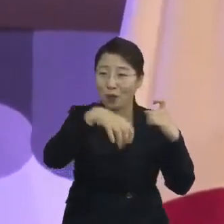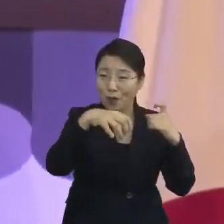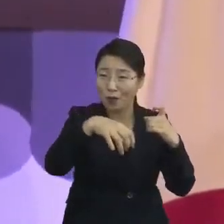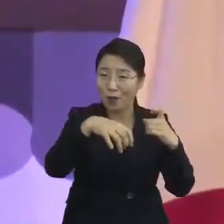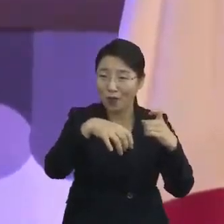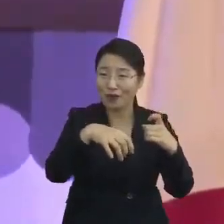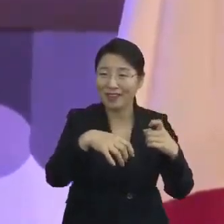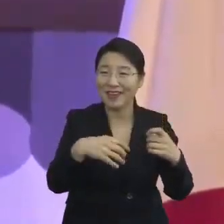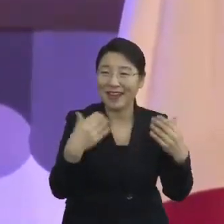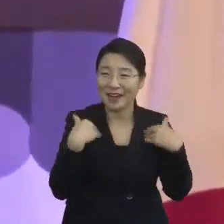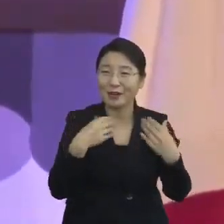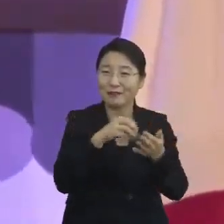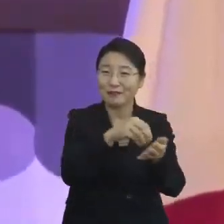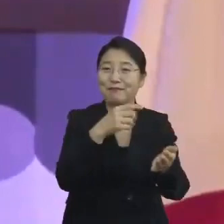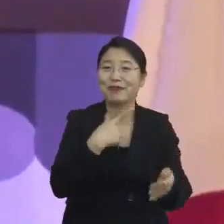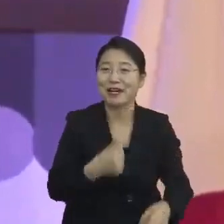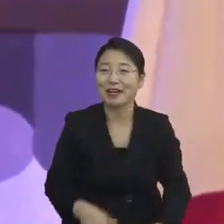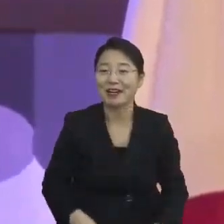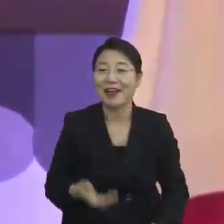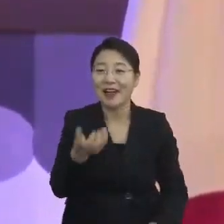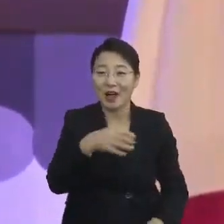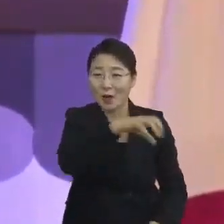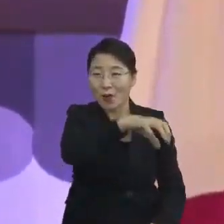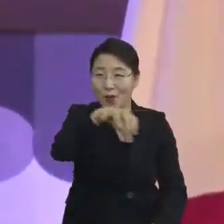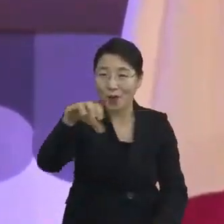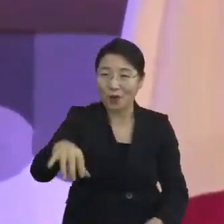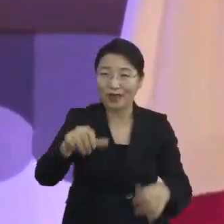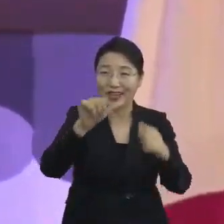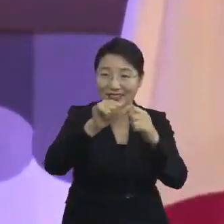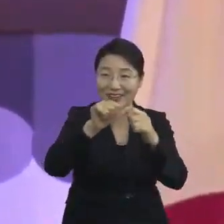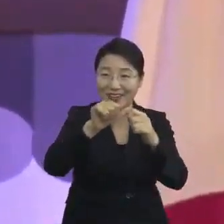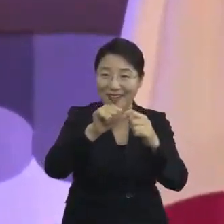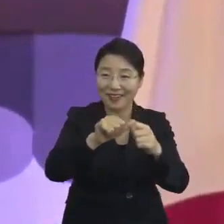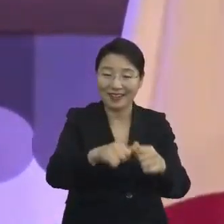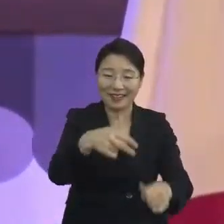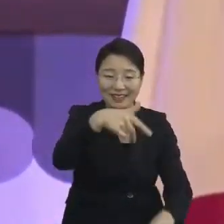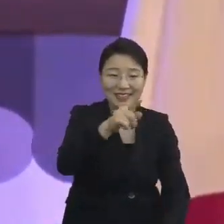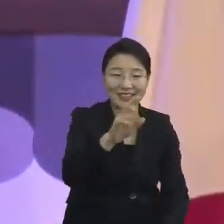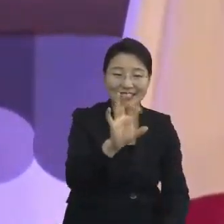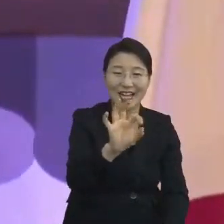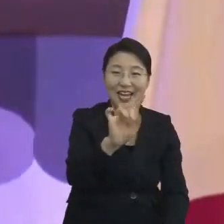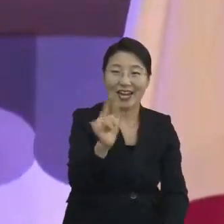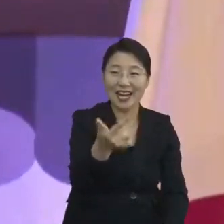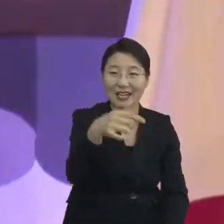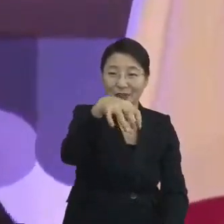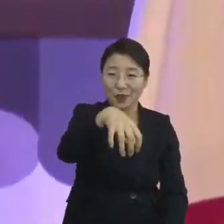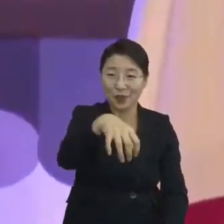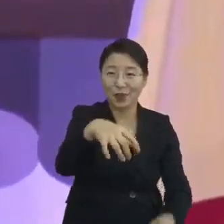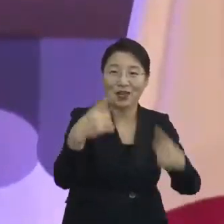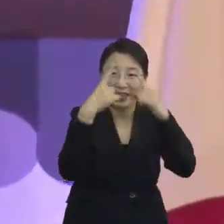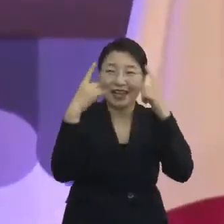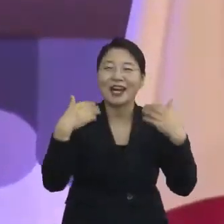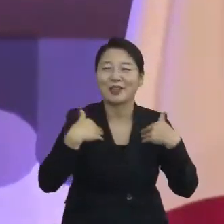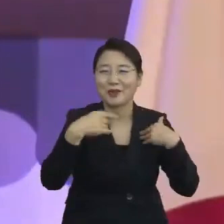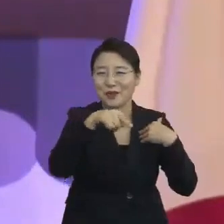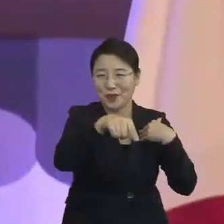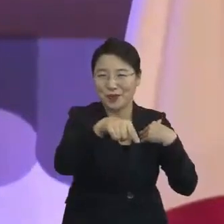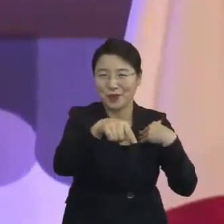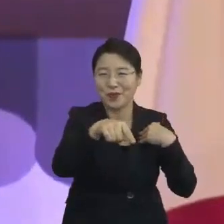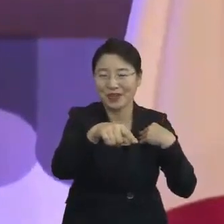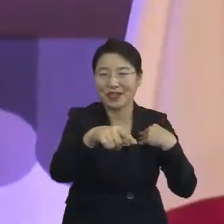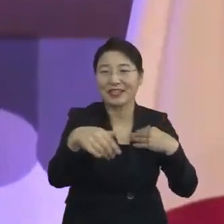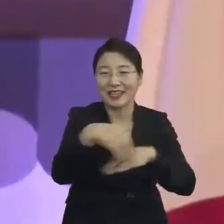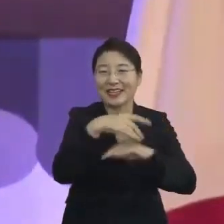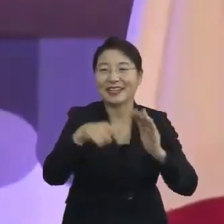더듬어 보니까 아까 1구역 뭐 5구역 하는데 그 장안동이 있더라고요. 제가 대학 다닐 때 장안동에 와서 또 2년